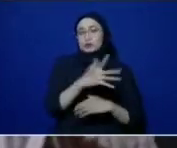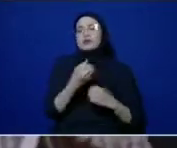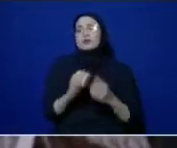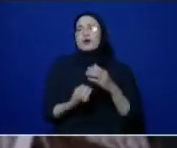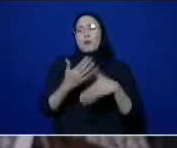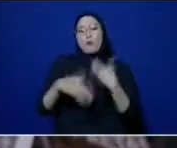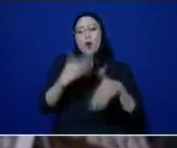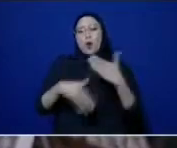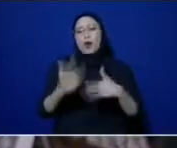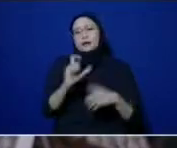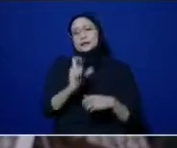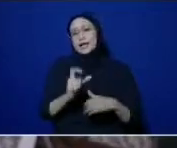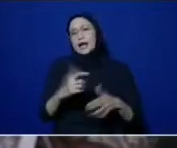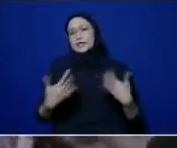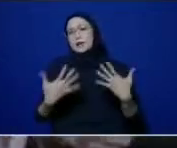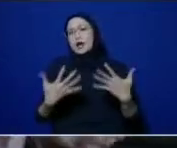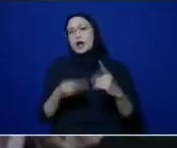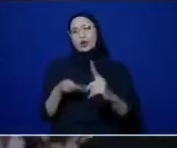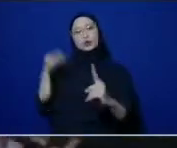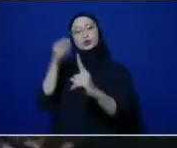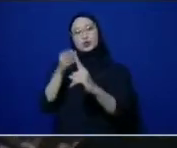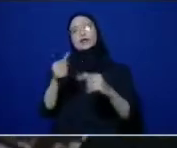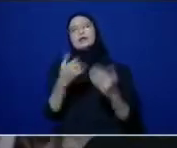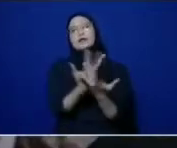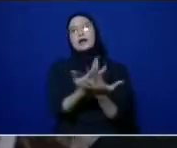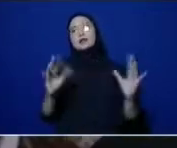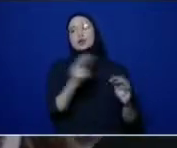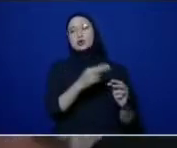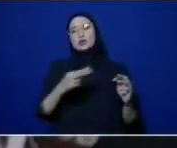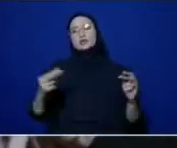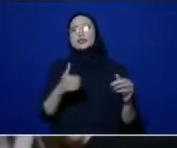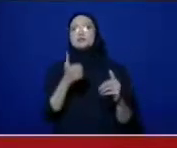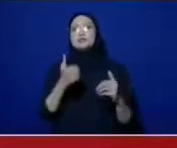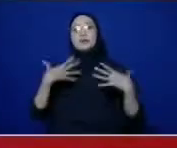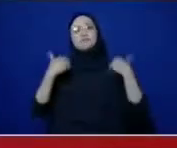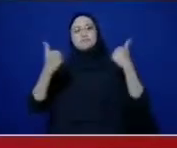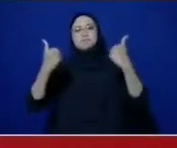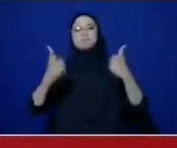dan kesejahteraan rakyat Indonesia? Silakan.